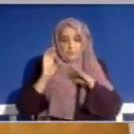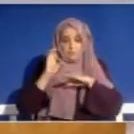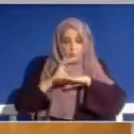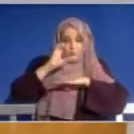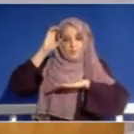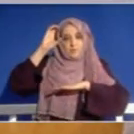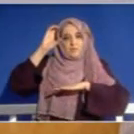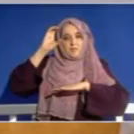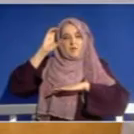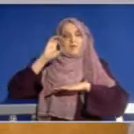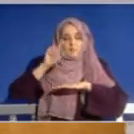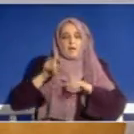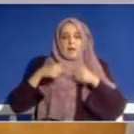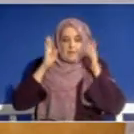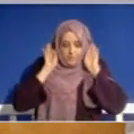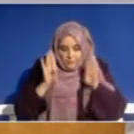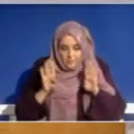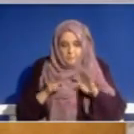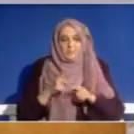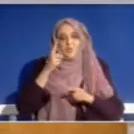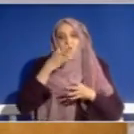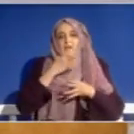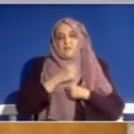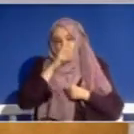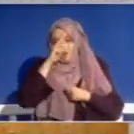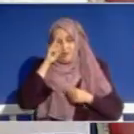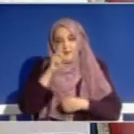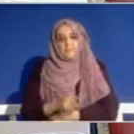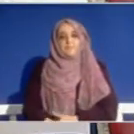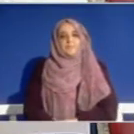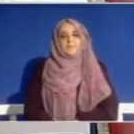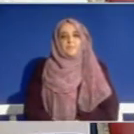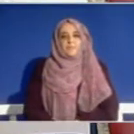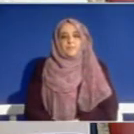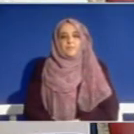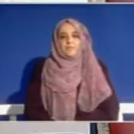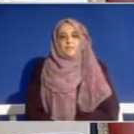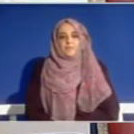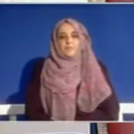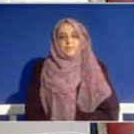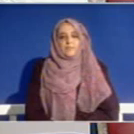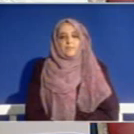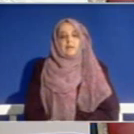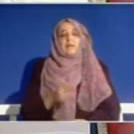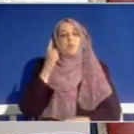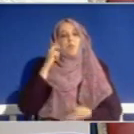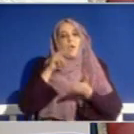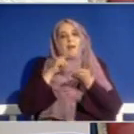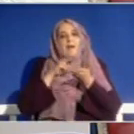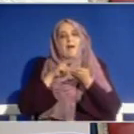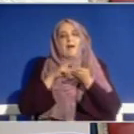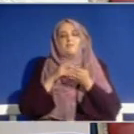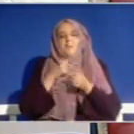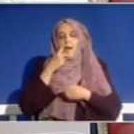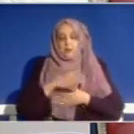مقدار الرمح وتسجدي لها. نعم. ورب يتقبل إن شاء الله. سؤال ثاني فضيلة الشيخ قالت لك في صلاة النافلة أقرأ بصور طويلة وفي بعض الأحيان